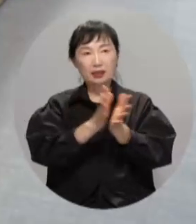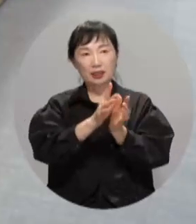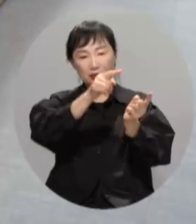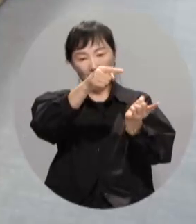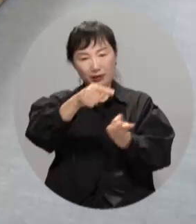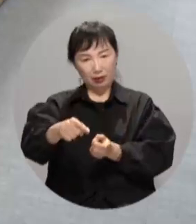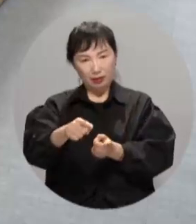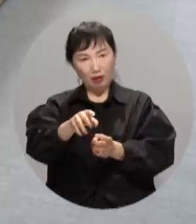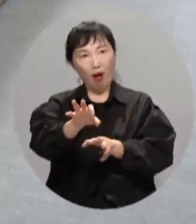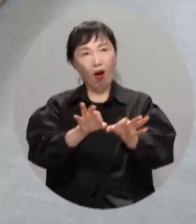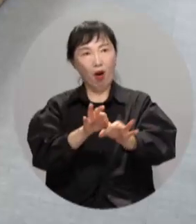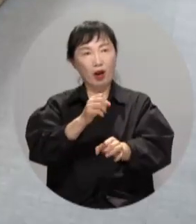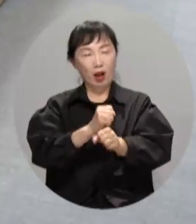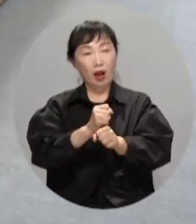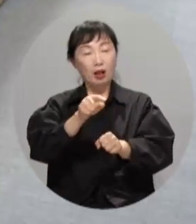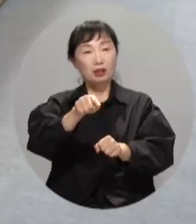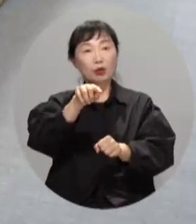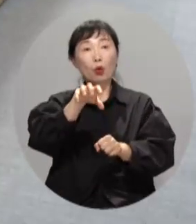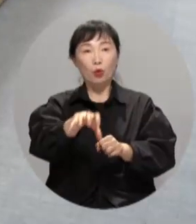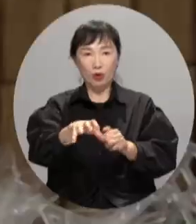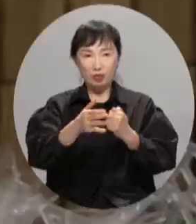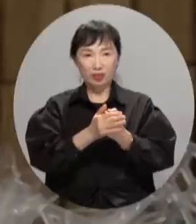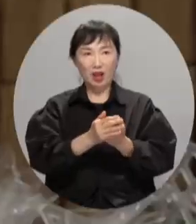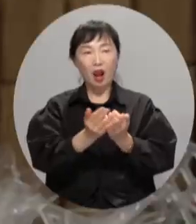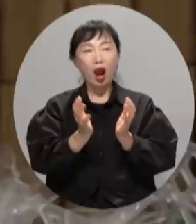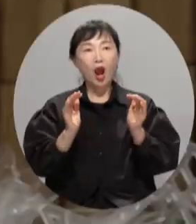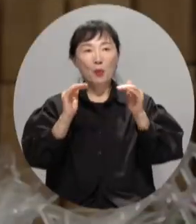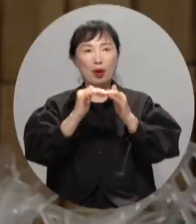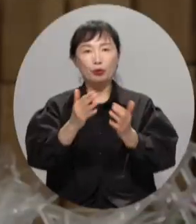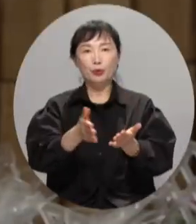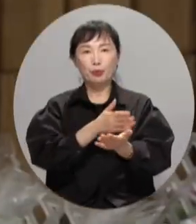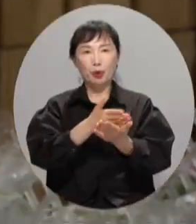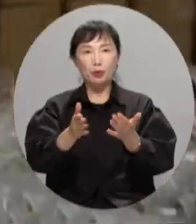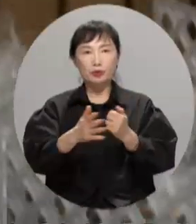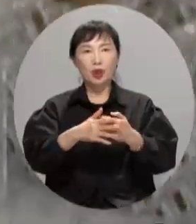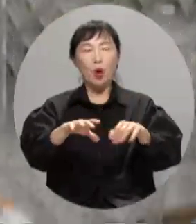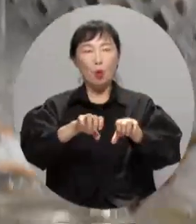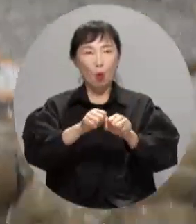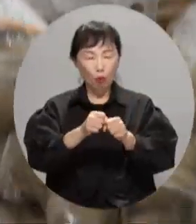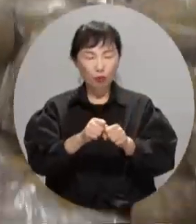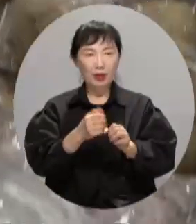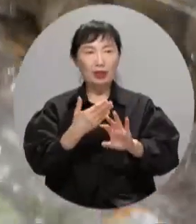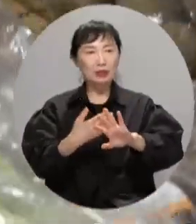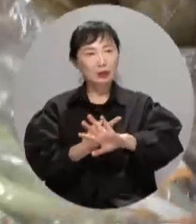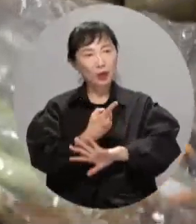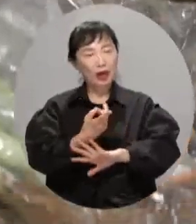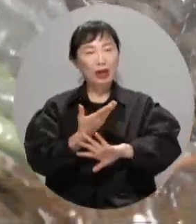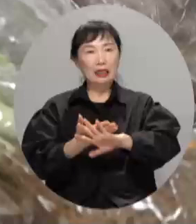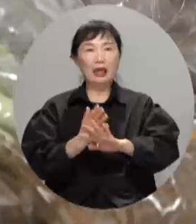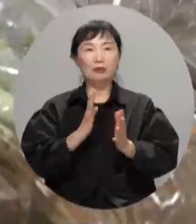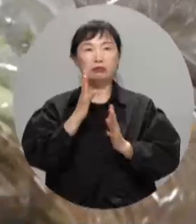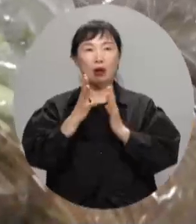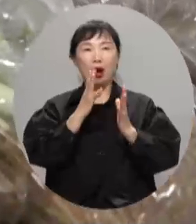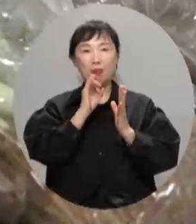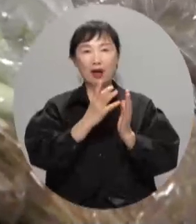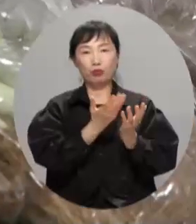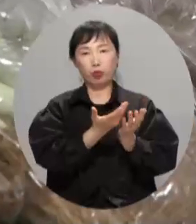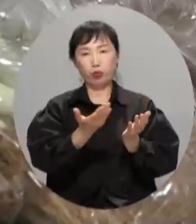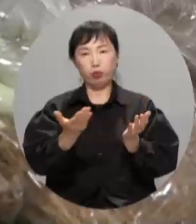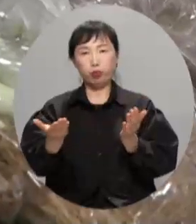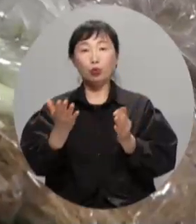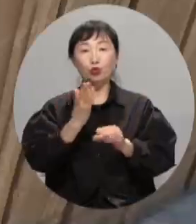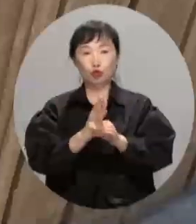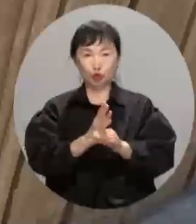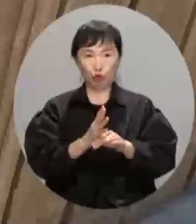로컬 푸드 매장엔 배추 진열대에 배추는 없고 고구마며 다른 야채들로 채워져 있습니다.